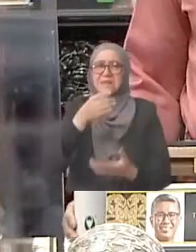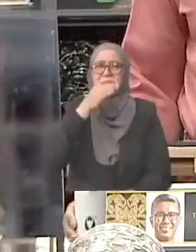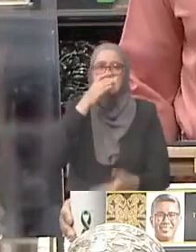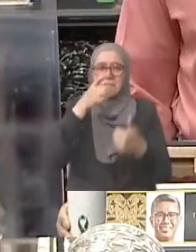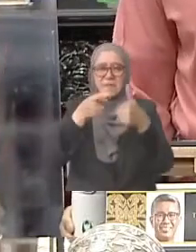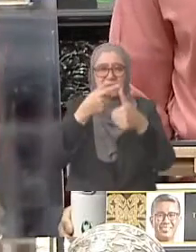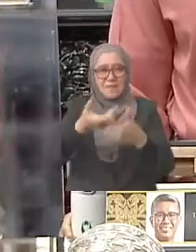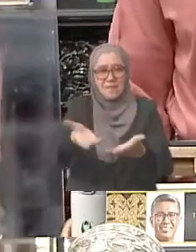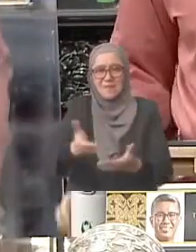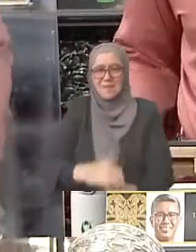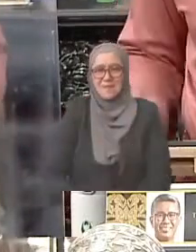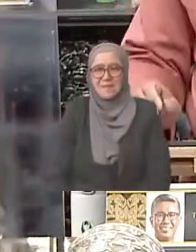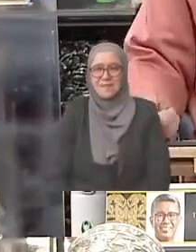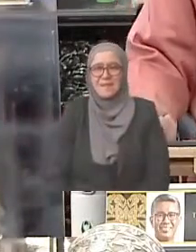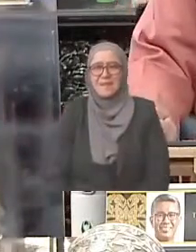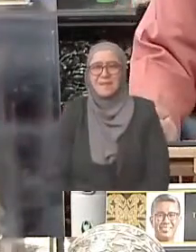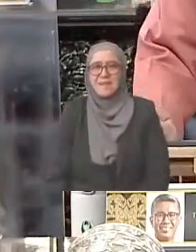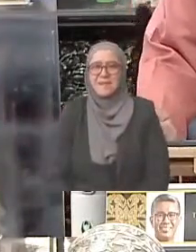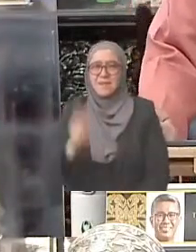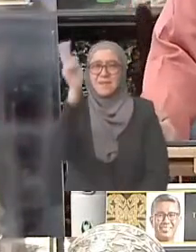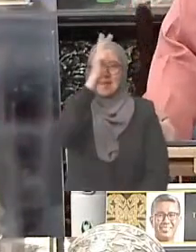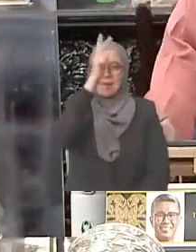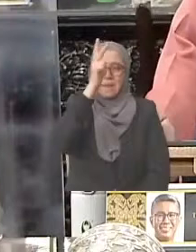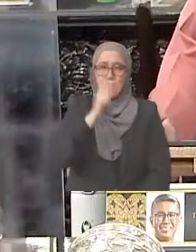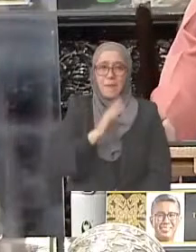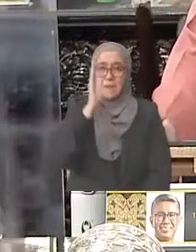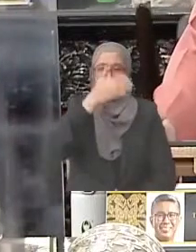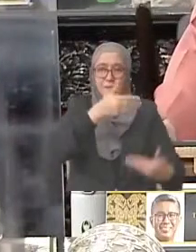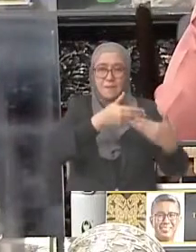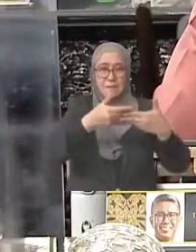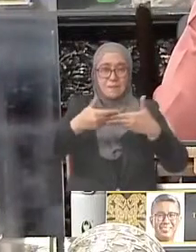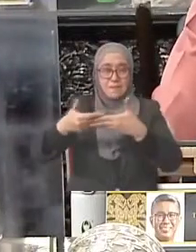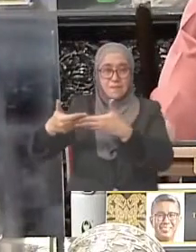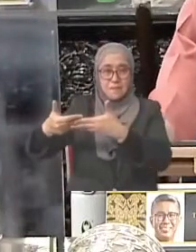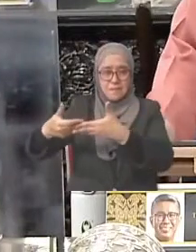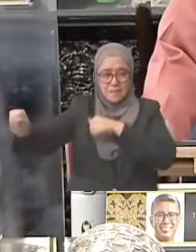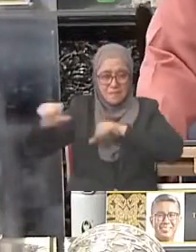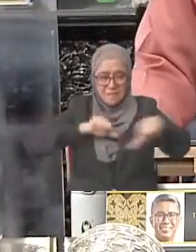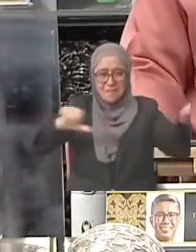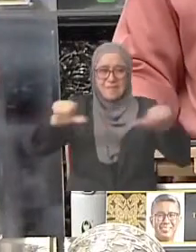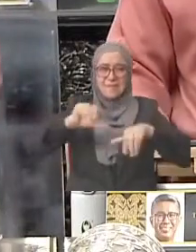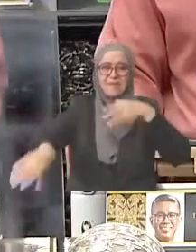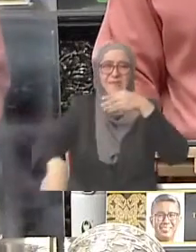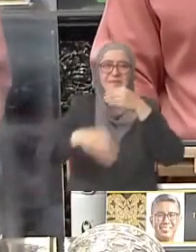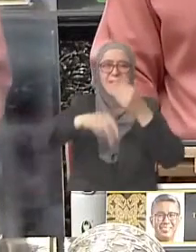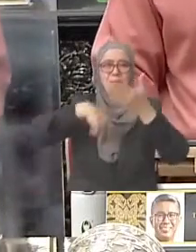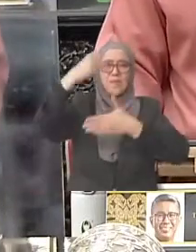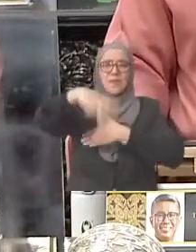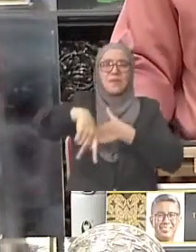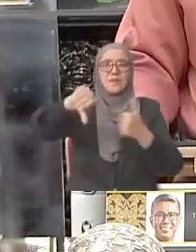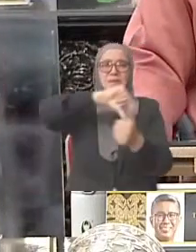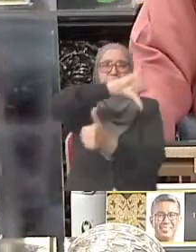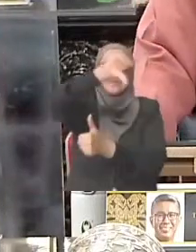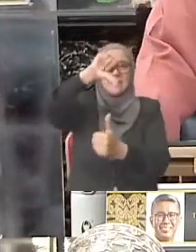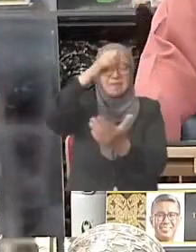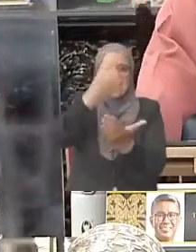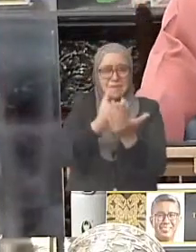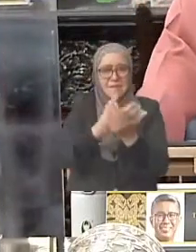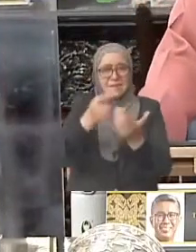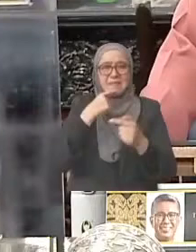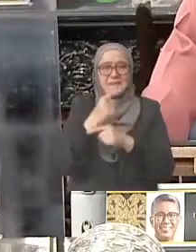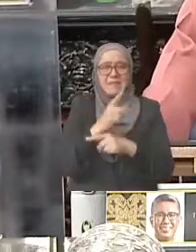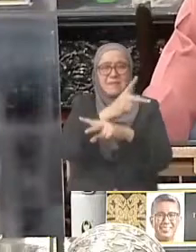kerajaan ini akan terus giat melaksanakan program-program pembangunan sosio-ekonomi dan memelihara kebajikan community tumpuan